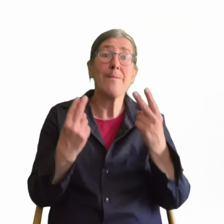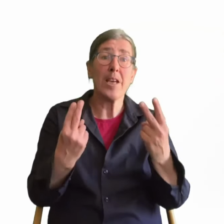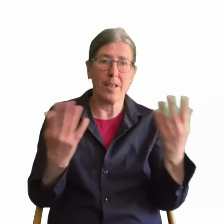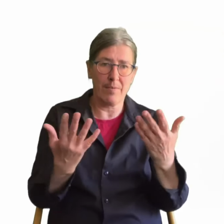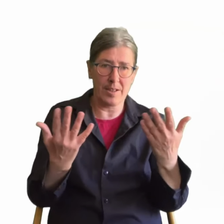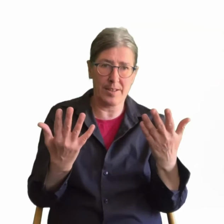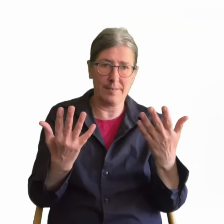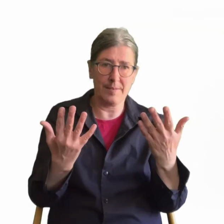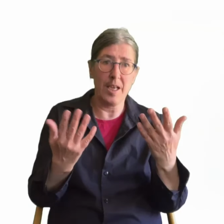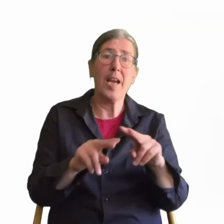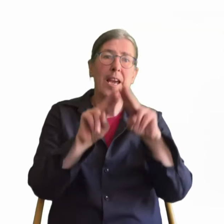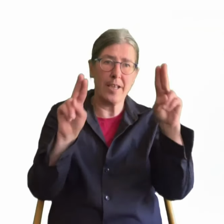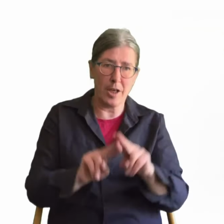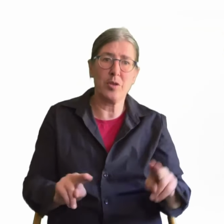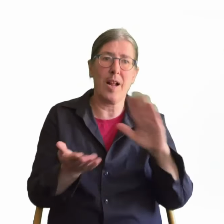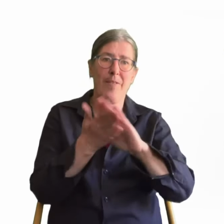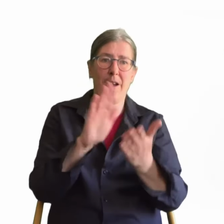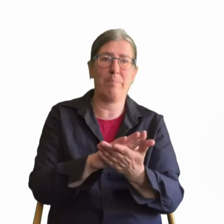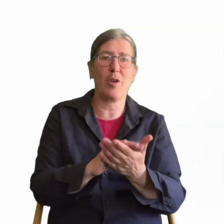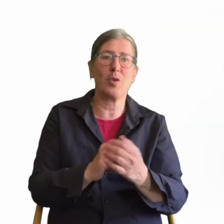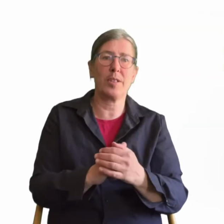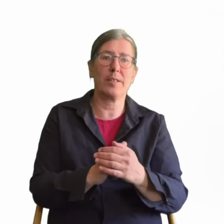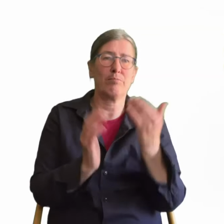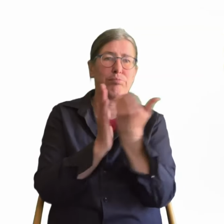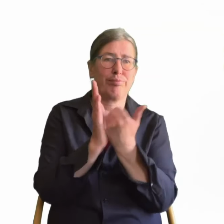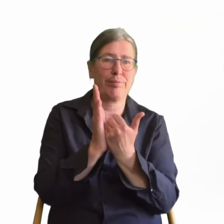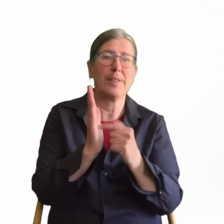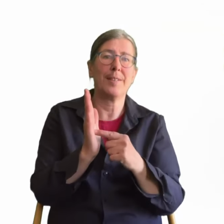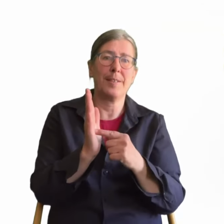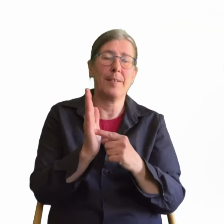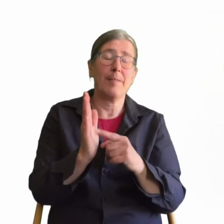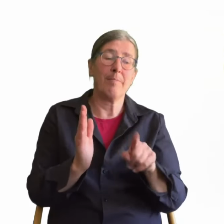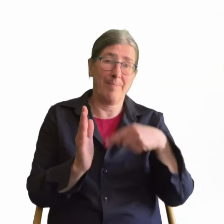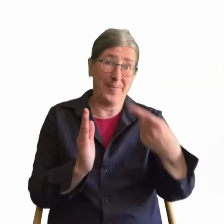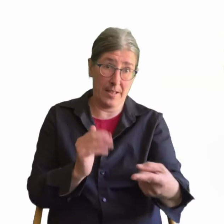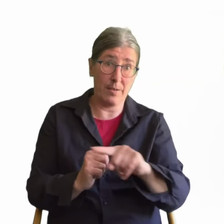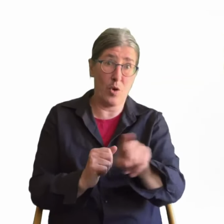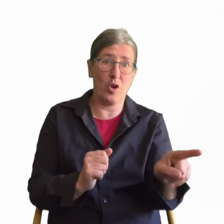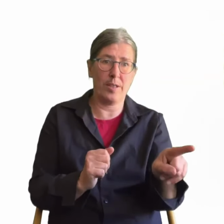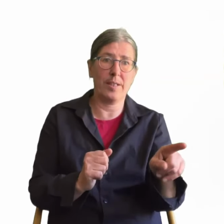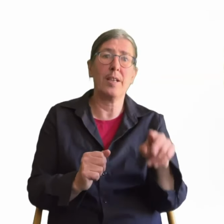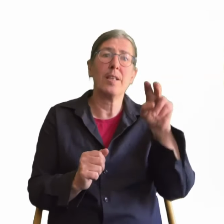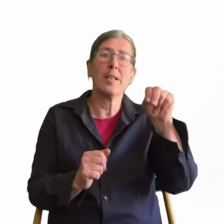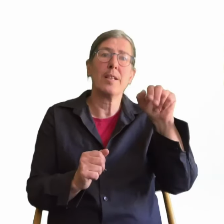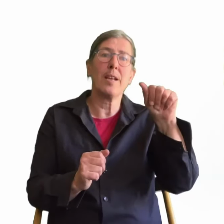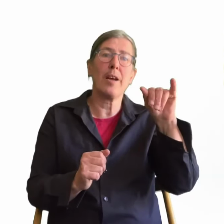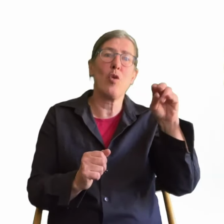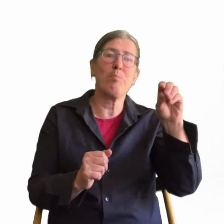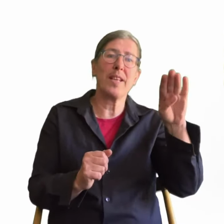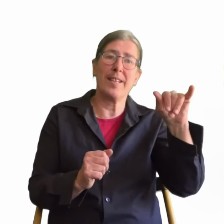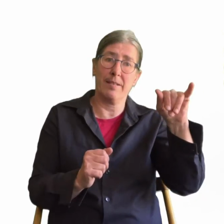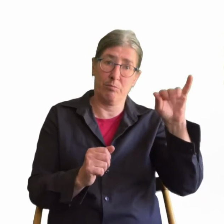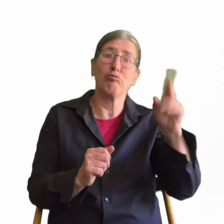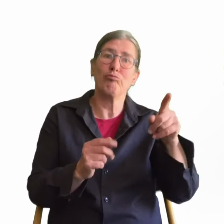Von großer Wichtigkeit sind jedoch internationale Vereinbarungen. Und dafür werden in der nächsten Woche in Nairobi die